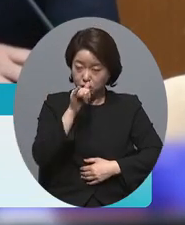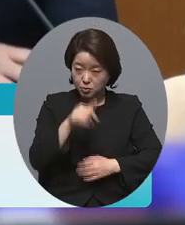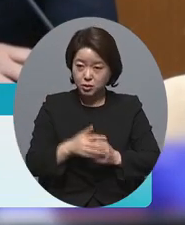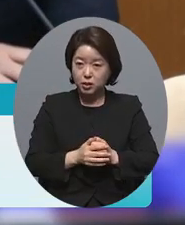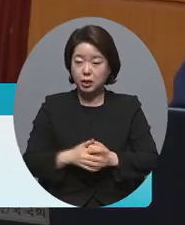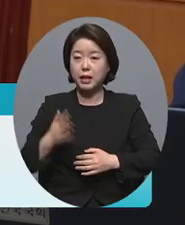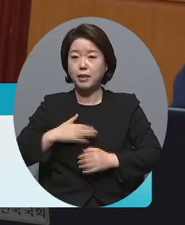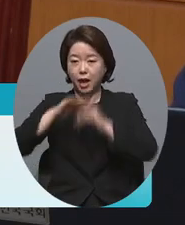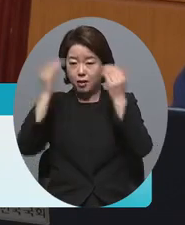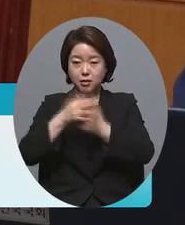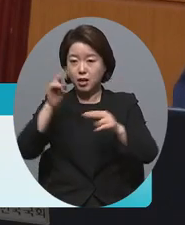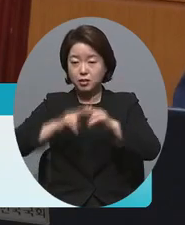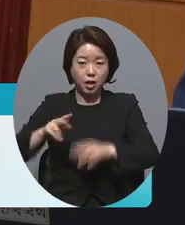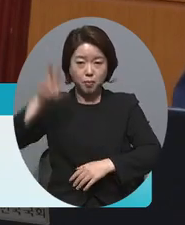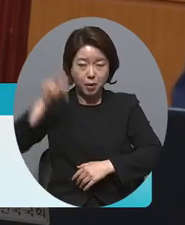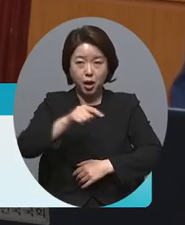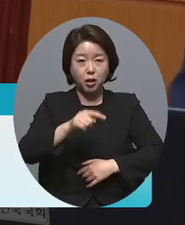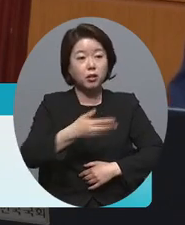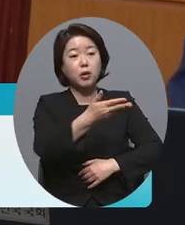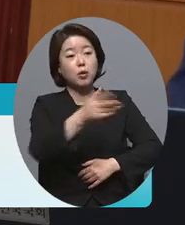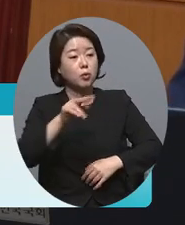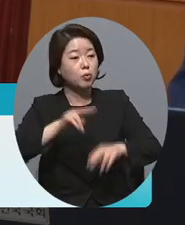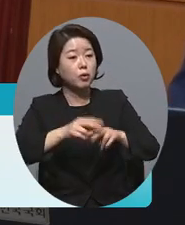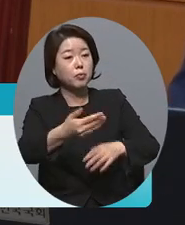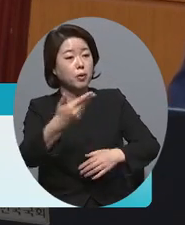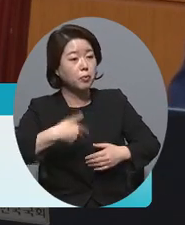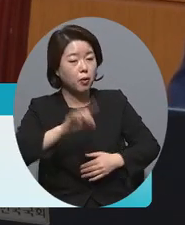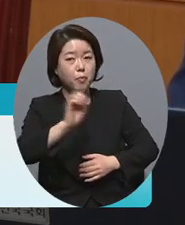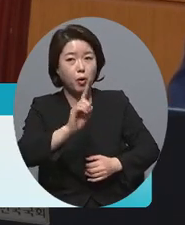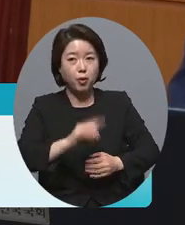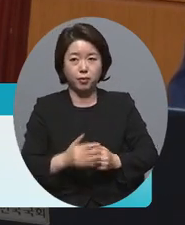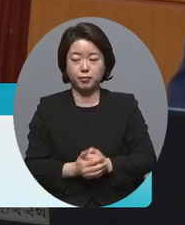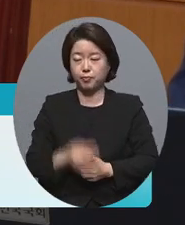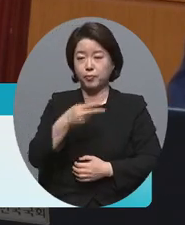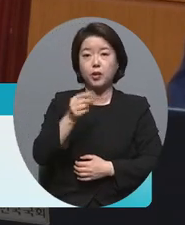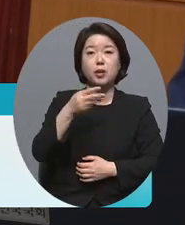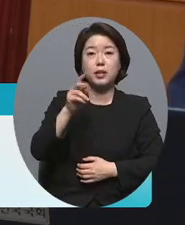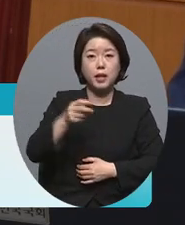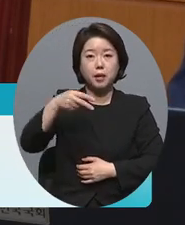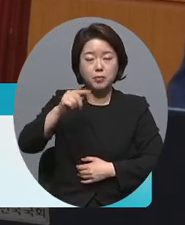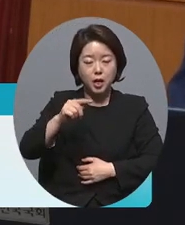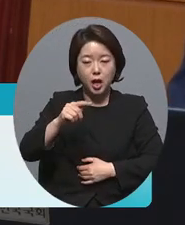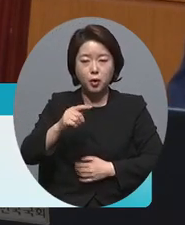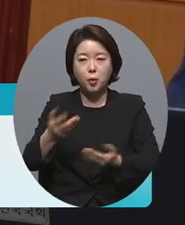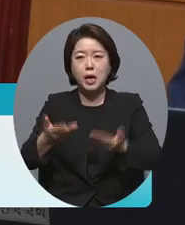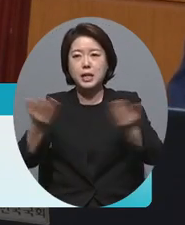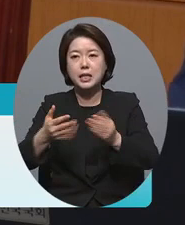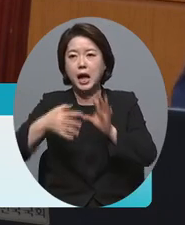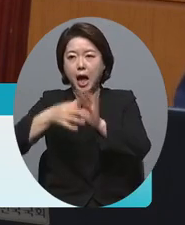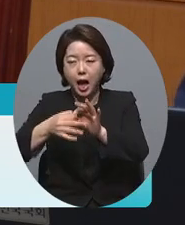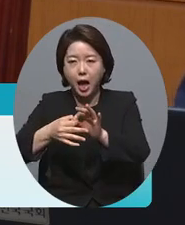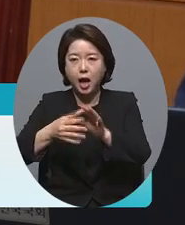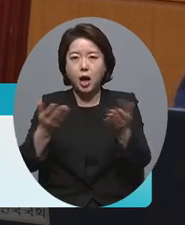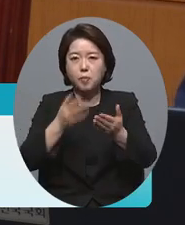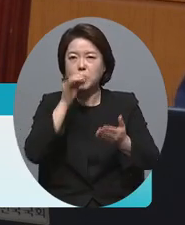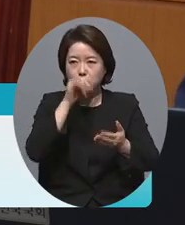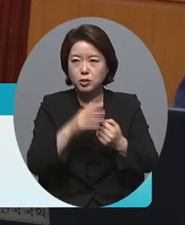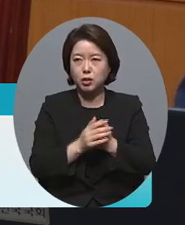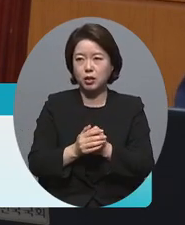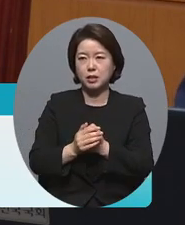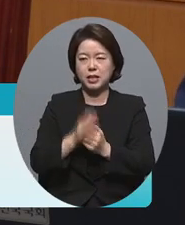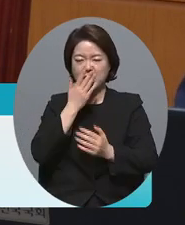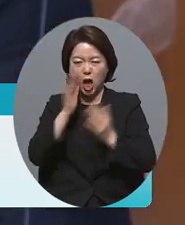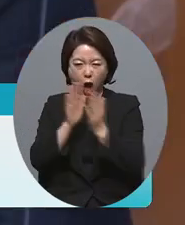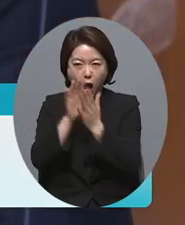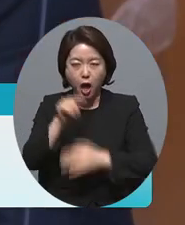뭐 거시겠어요? 더 탐사하고 같이 협업을 한 건 맞습니다. 하지만 그걸 야합이라고 말씀하시는 건 지나치다고